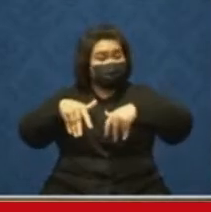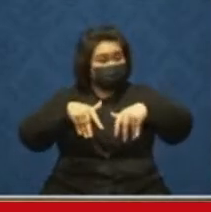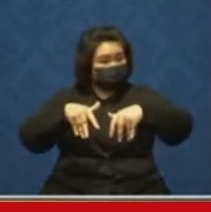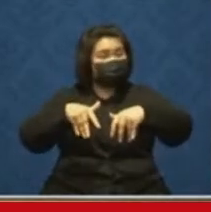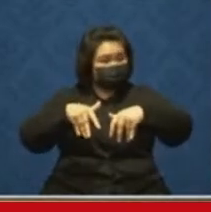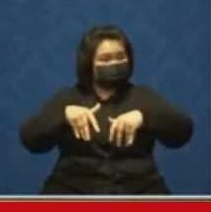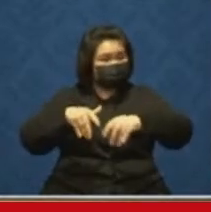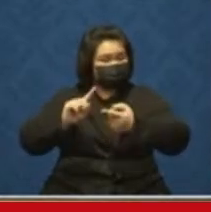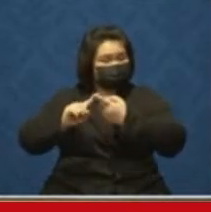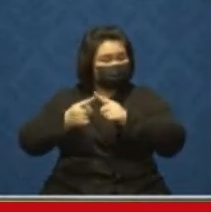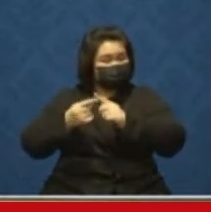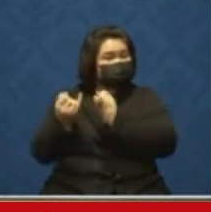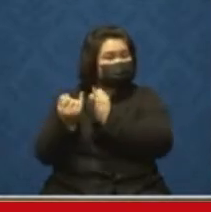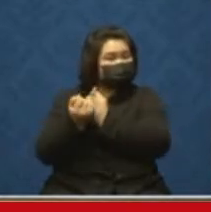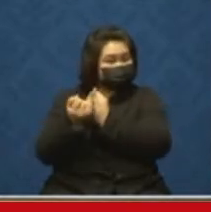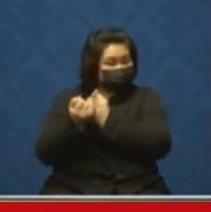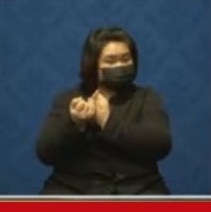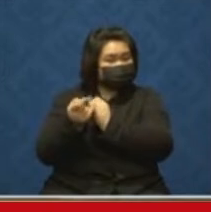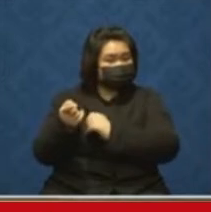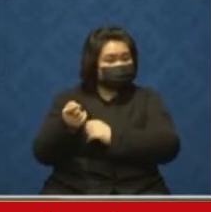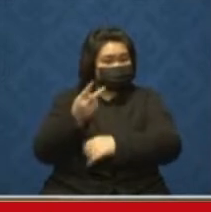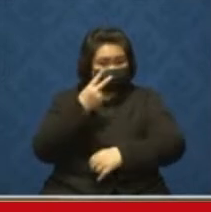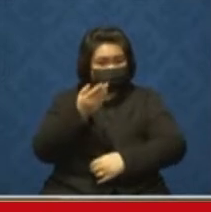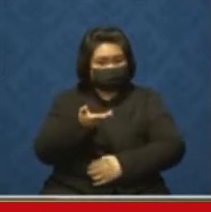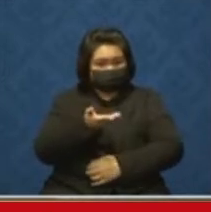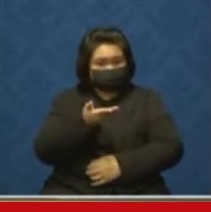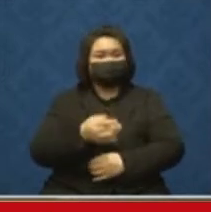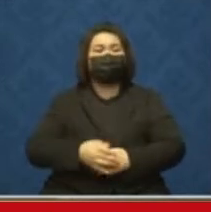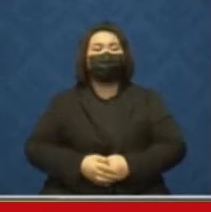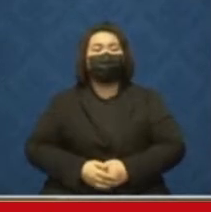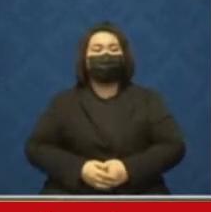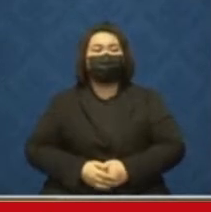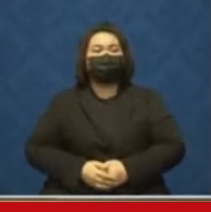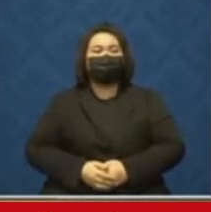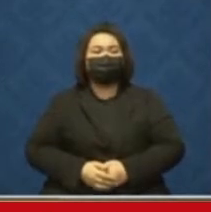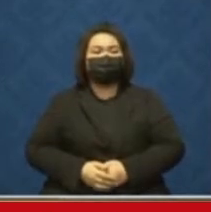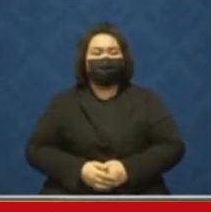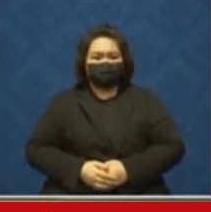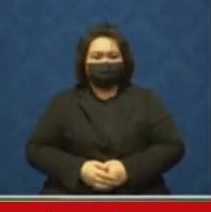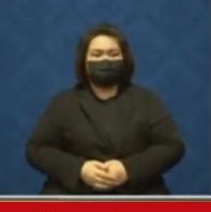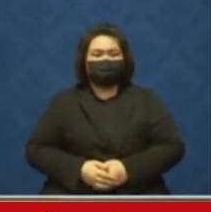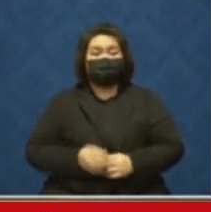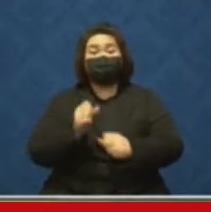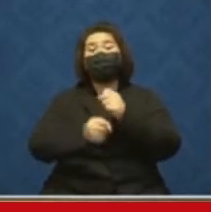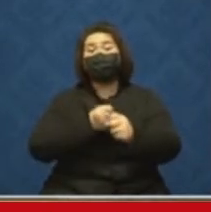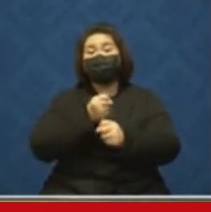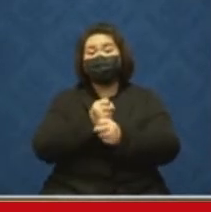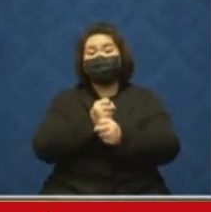เรประโยช์พวกพรองครับต่ไปเลยนะครั สไลดตามไปเรๆมัเริ่มจากปี